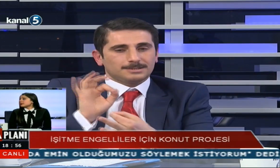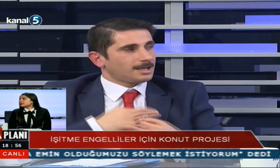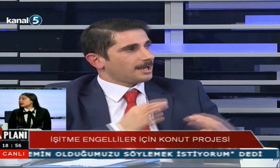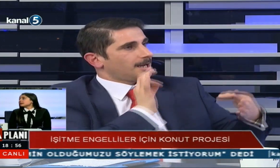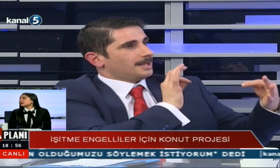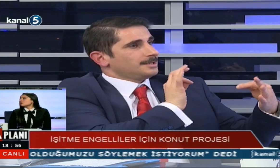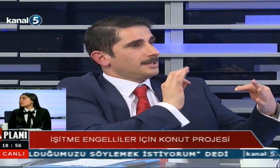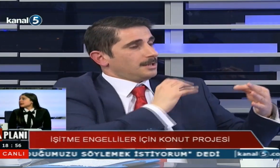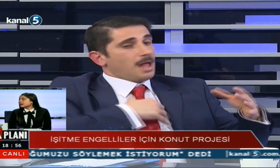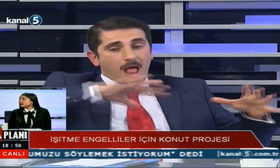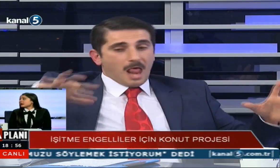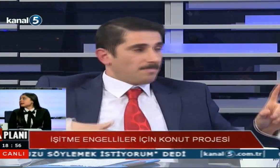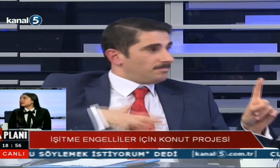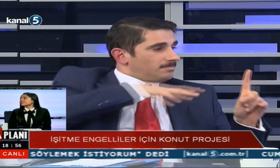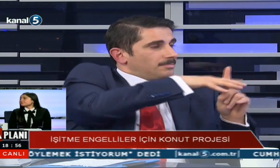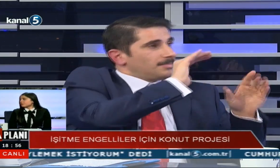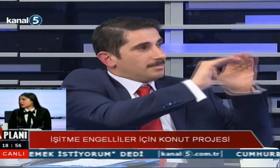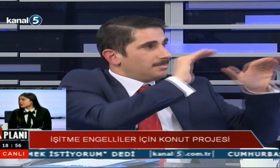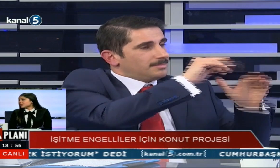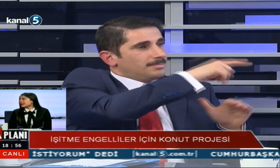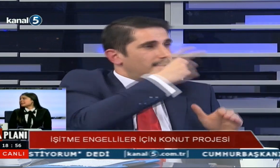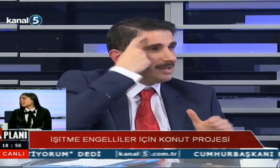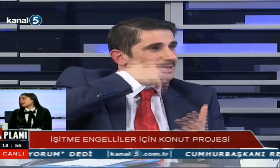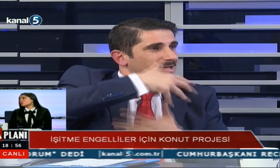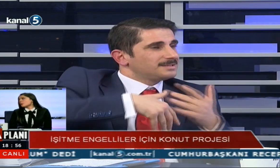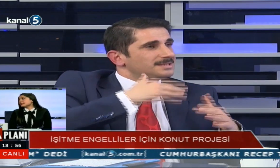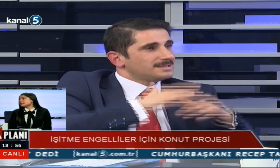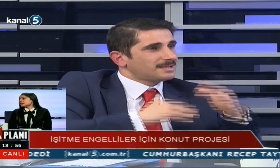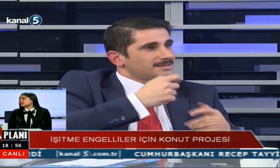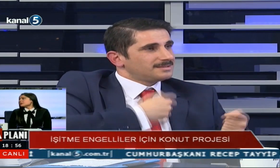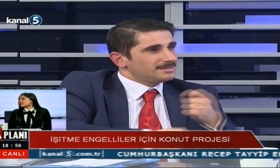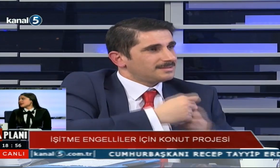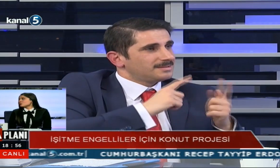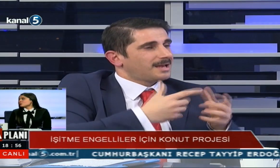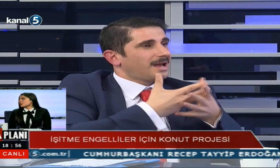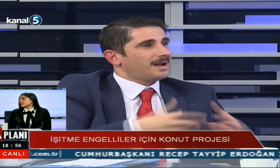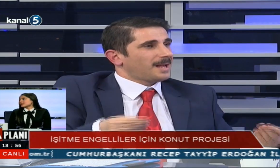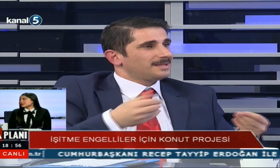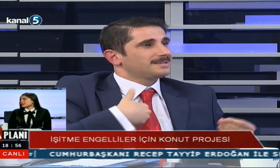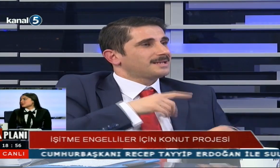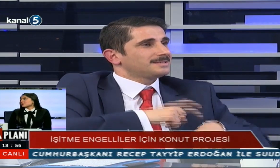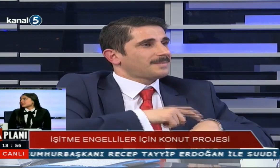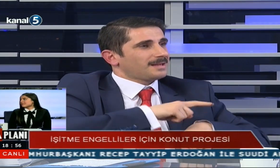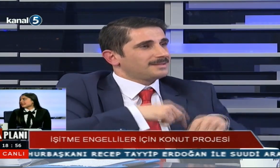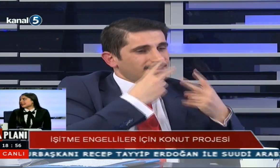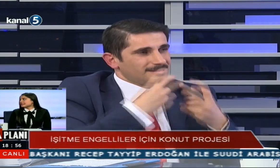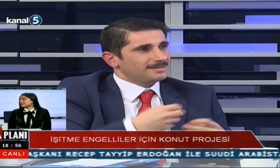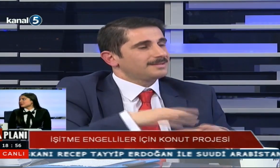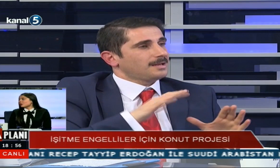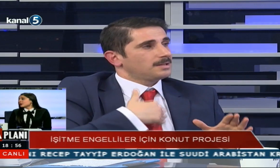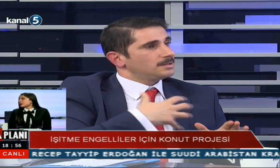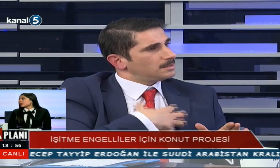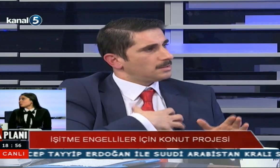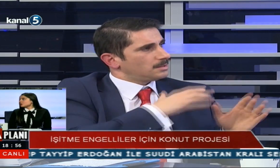işitme engellilerle, normal engellilerle ticaret yapmak normalin biraz daha üstünde zor seviyeye